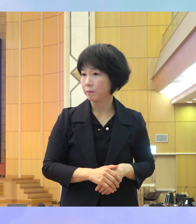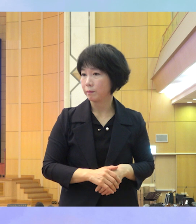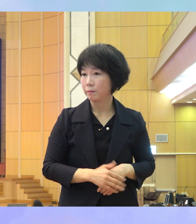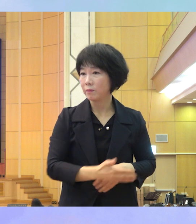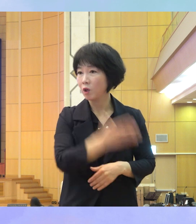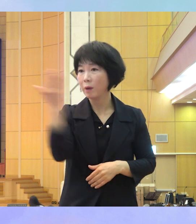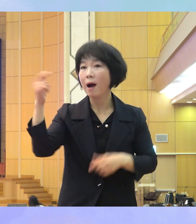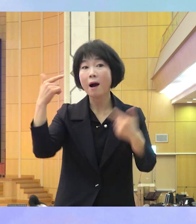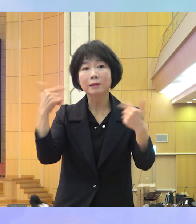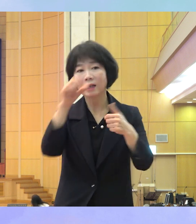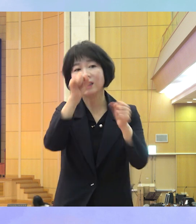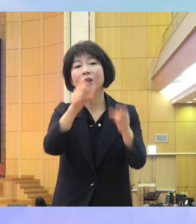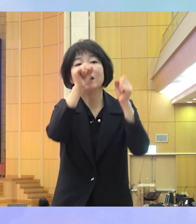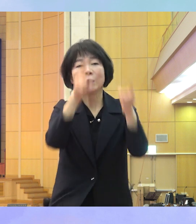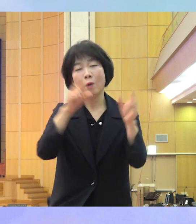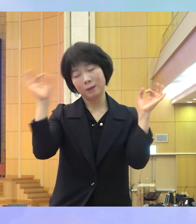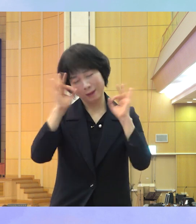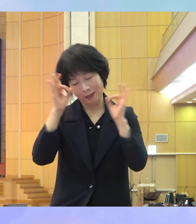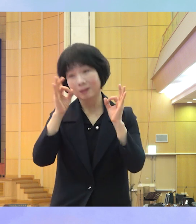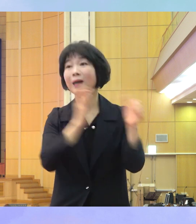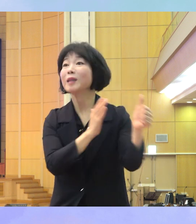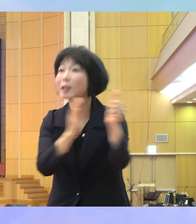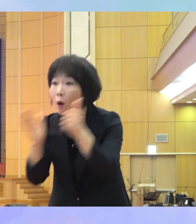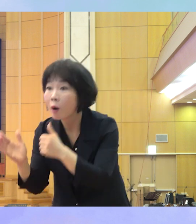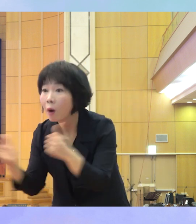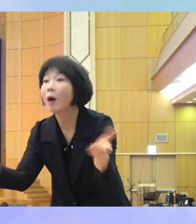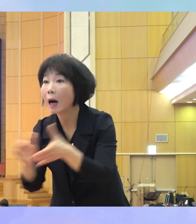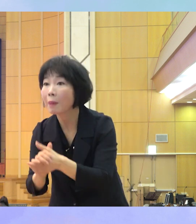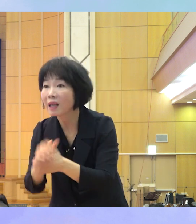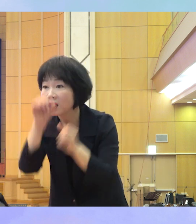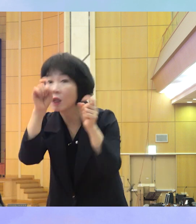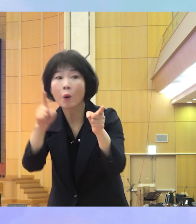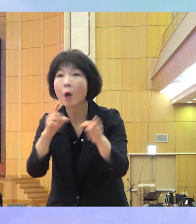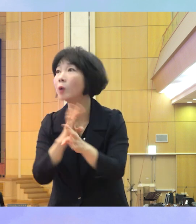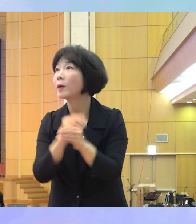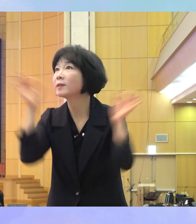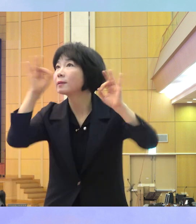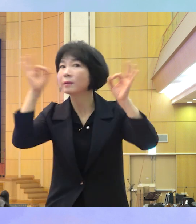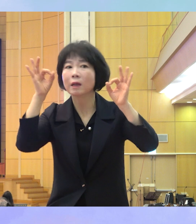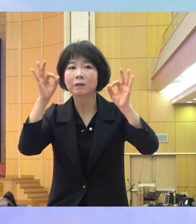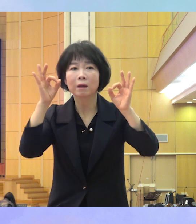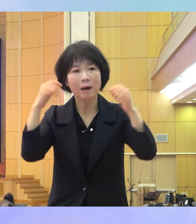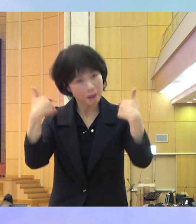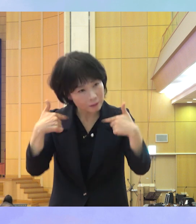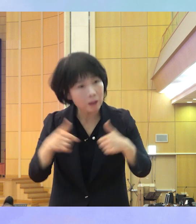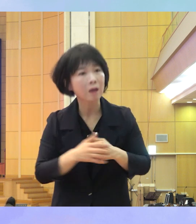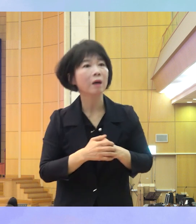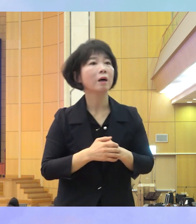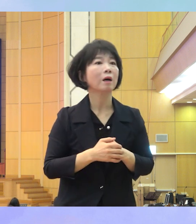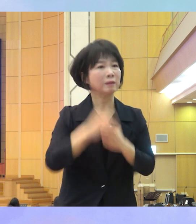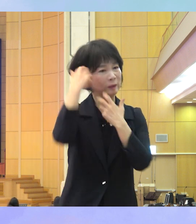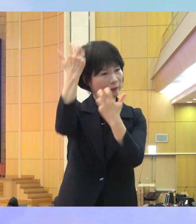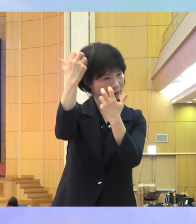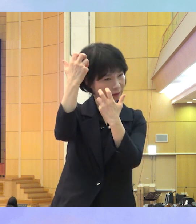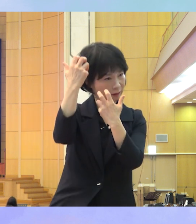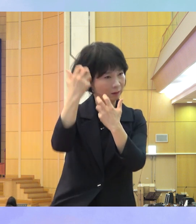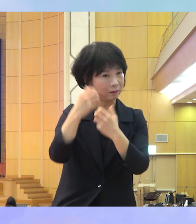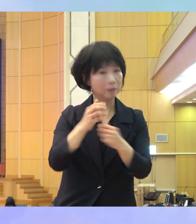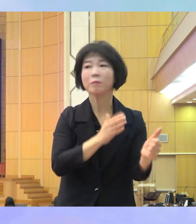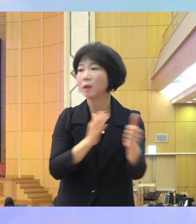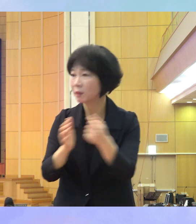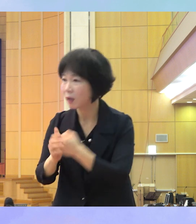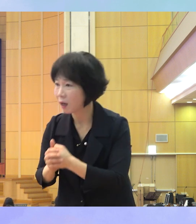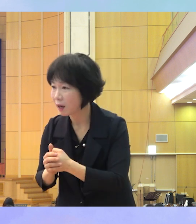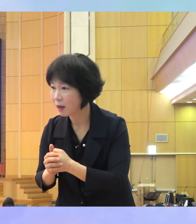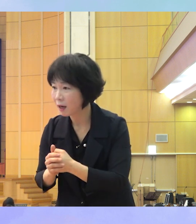찾아서 문제지 낙심하지 말고 그냥 기회를 찾으시면 되는 거예요. 할렐루야. 예?